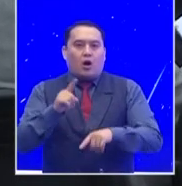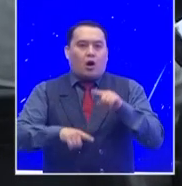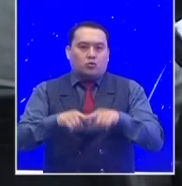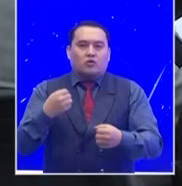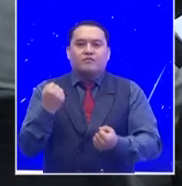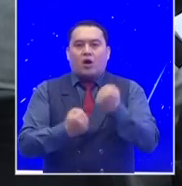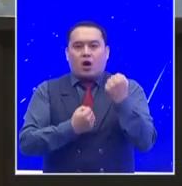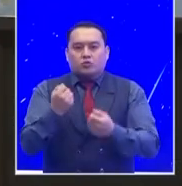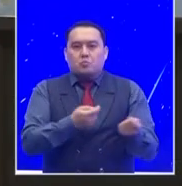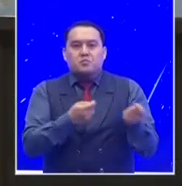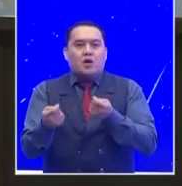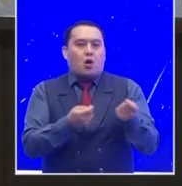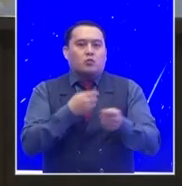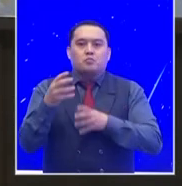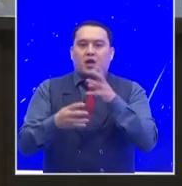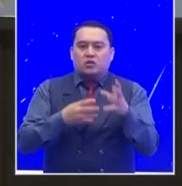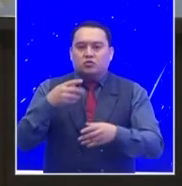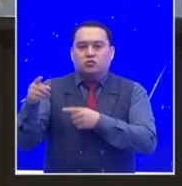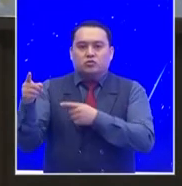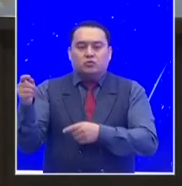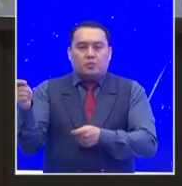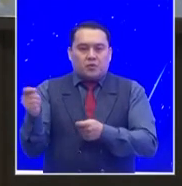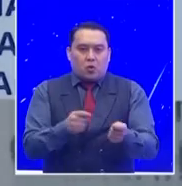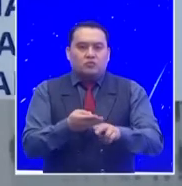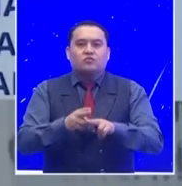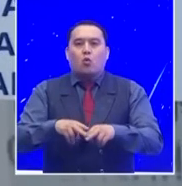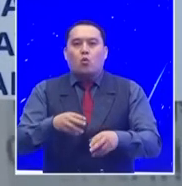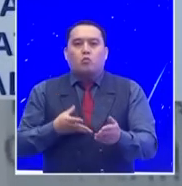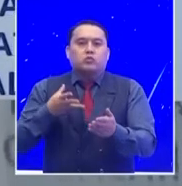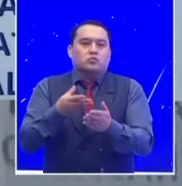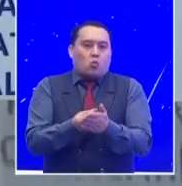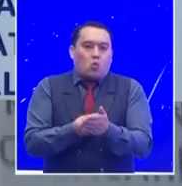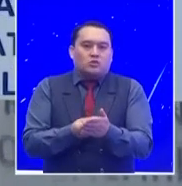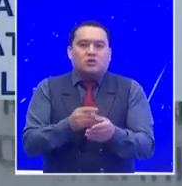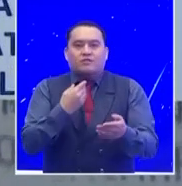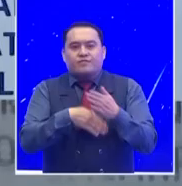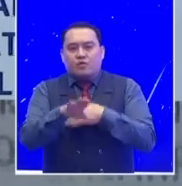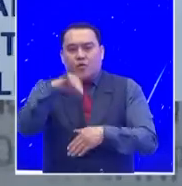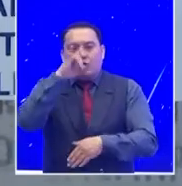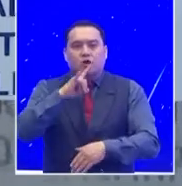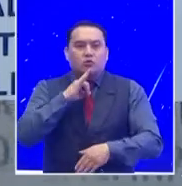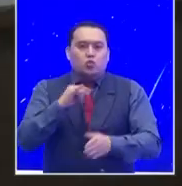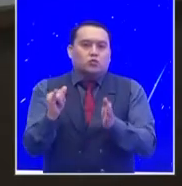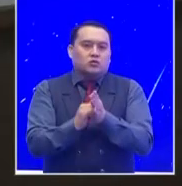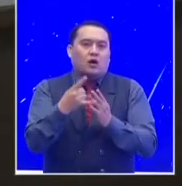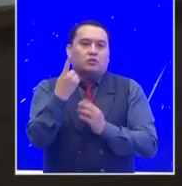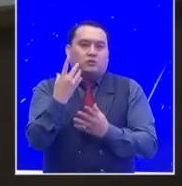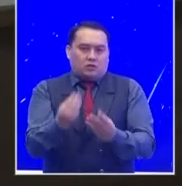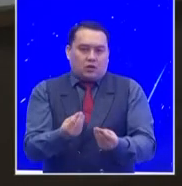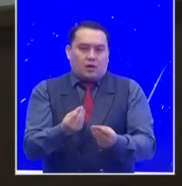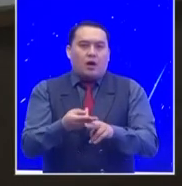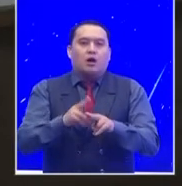отечественных автомобильных перевозок в международном сообщении. Отныне срок уплаты сборов за выезд из Казахстана установлен один